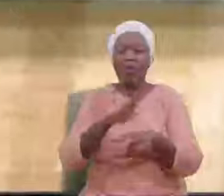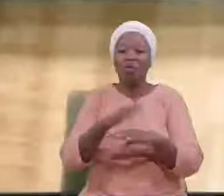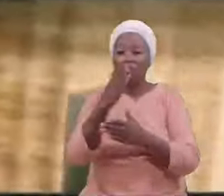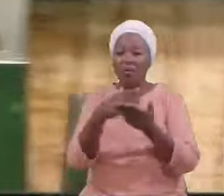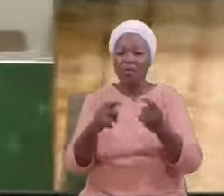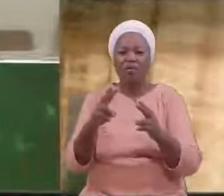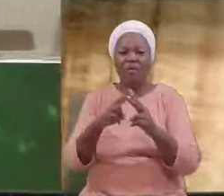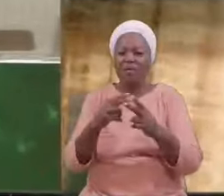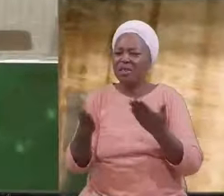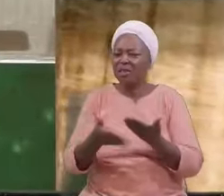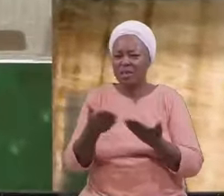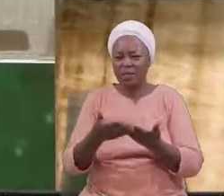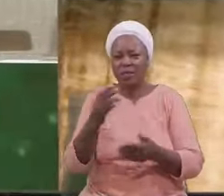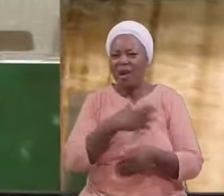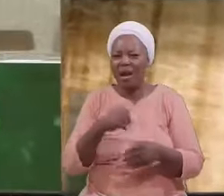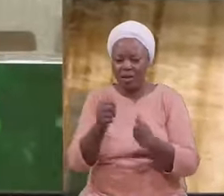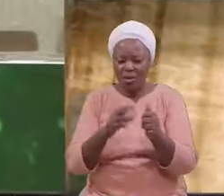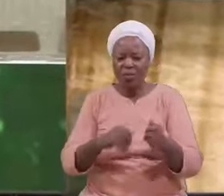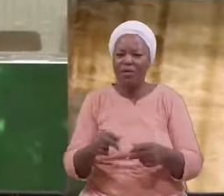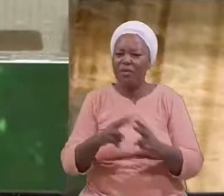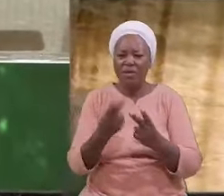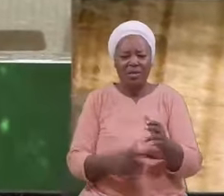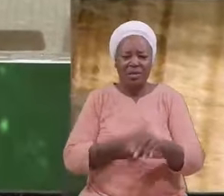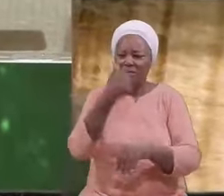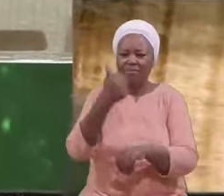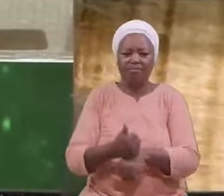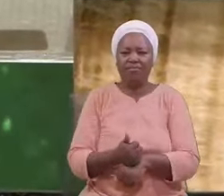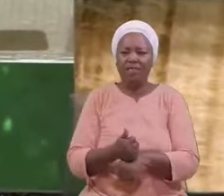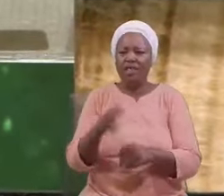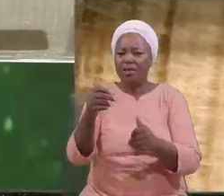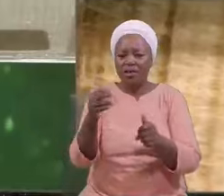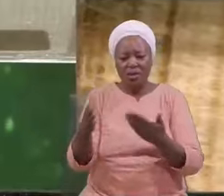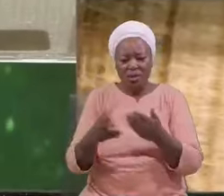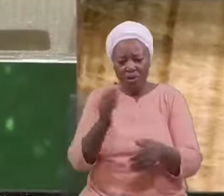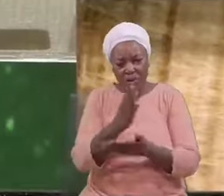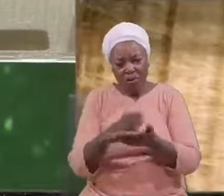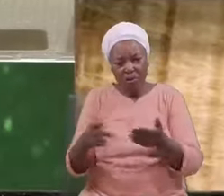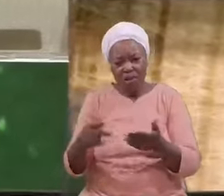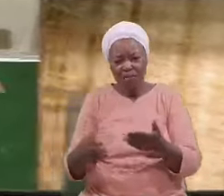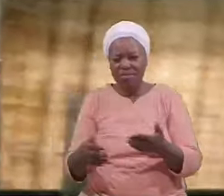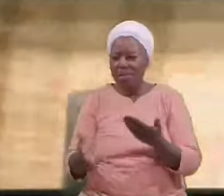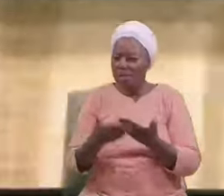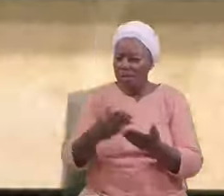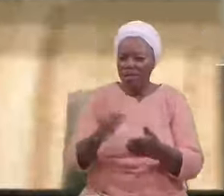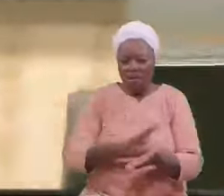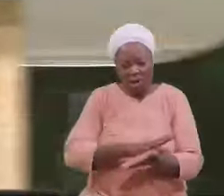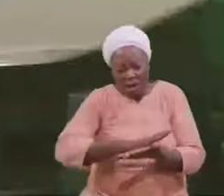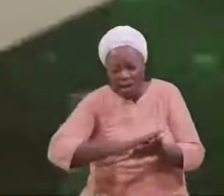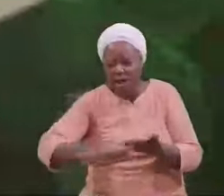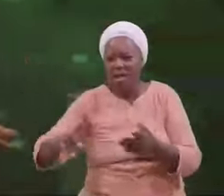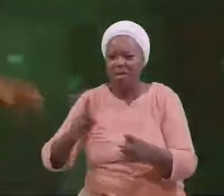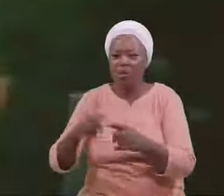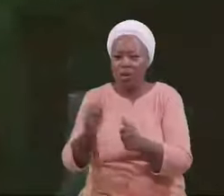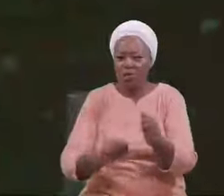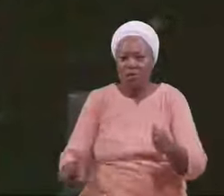simple, mais de quelque chose de très profond, quelque chose de simple qui est compréhensible à tout,